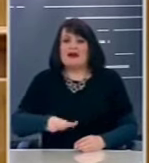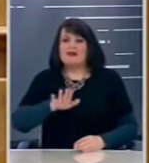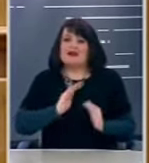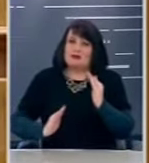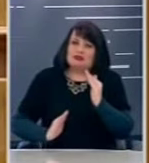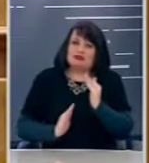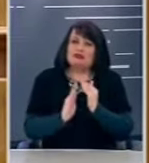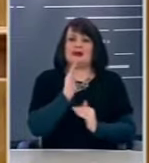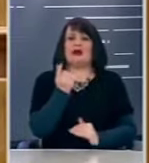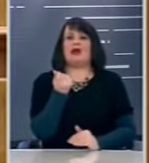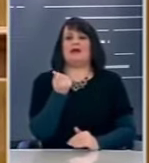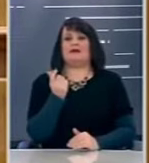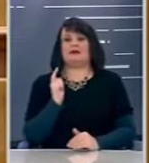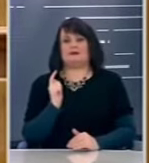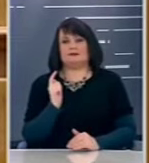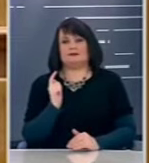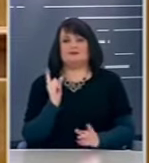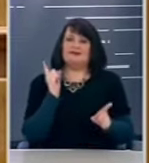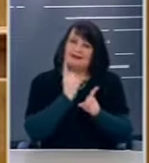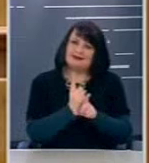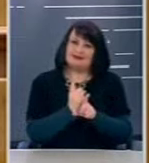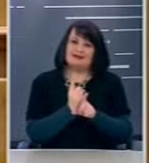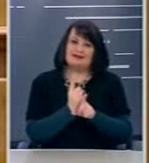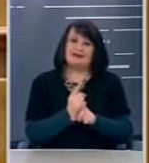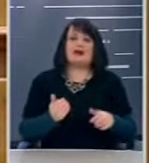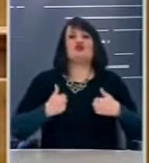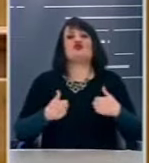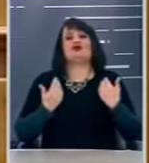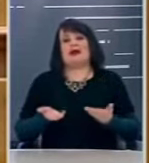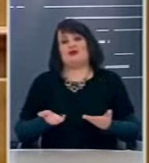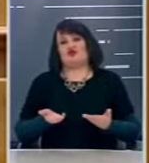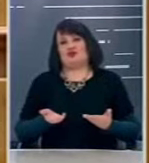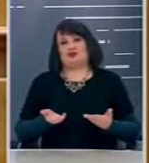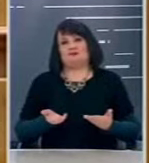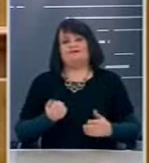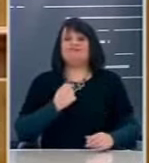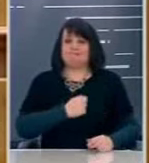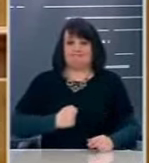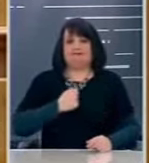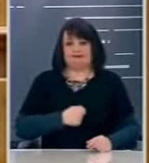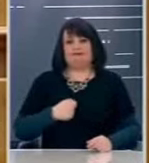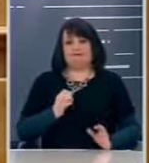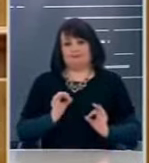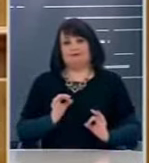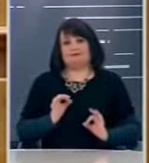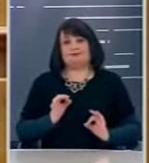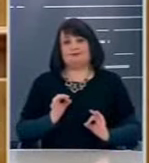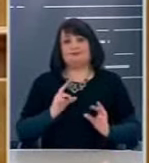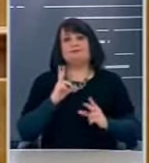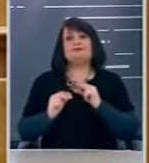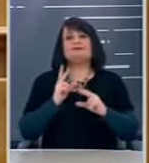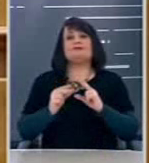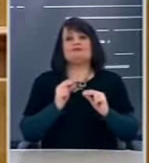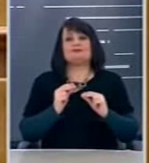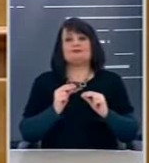για την κοινωνική πλειοψηφία και κυρίως για τη νέα γενιά. Δυστυχώς βέβαια σε αυτή τη συζήτηση